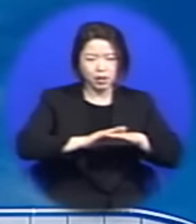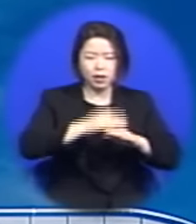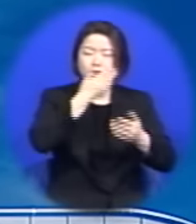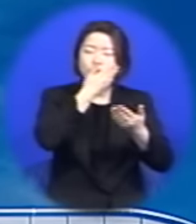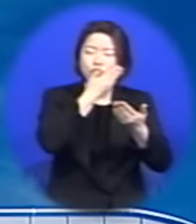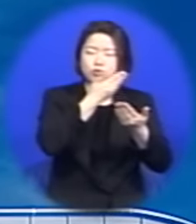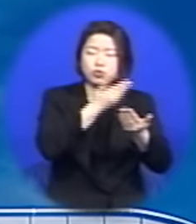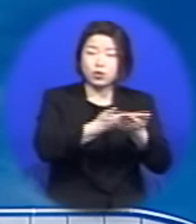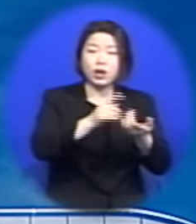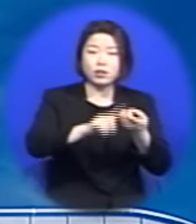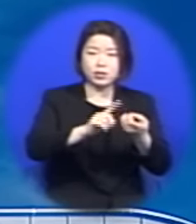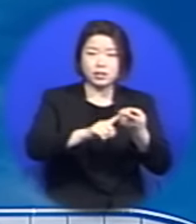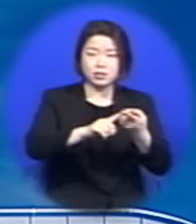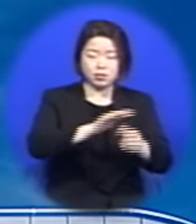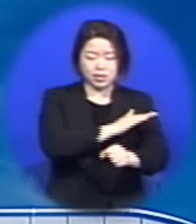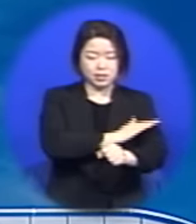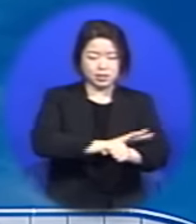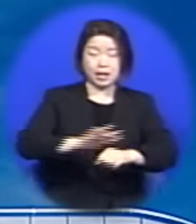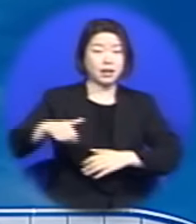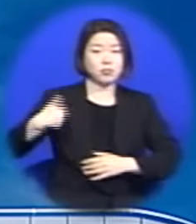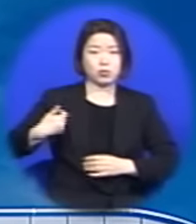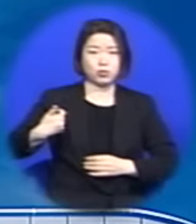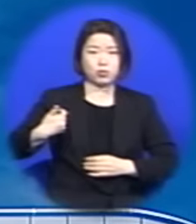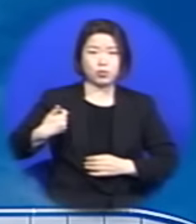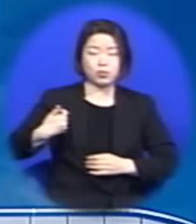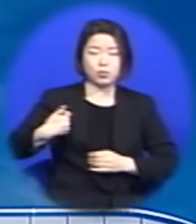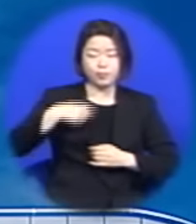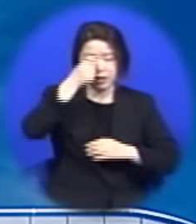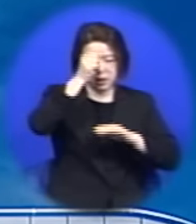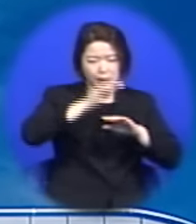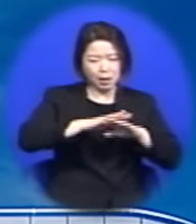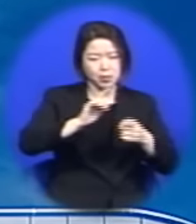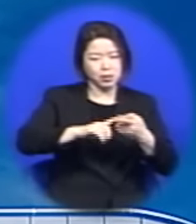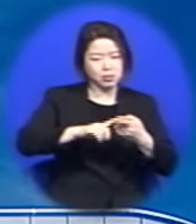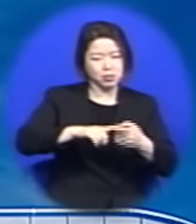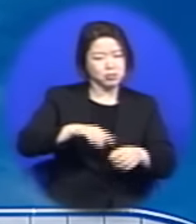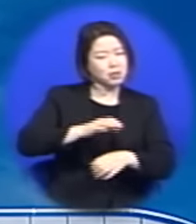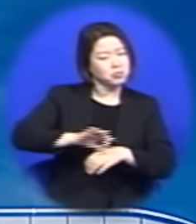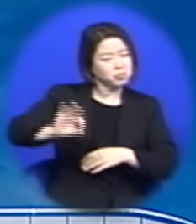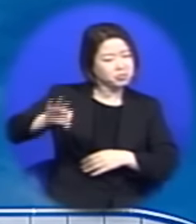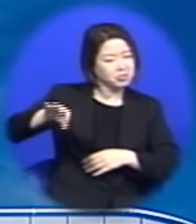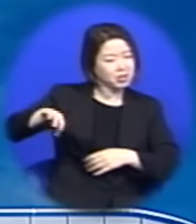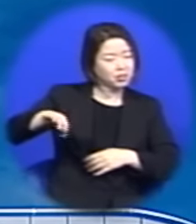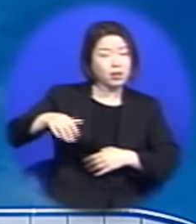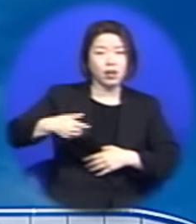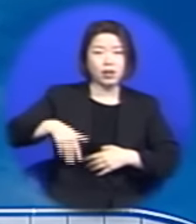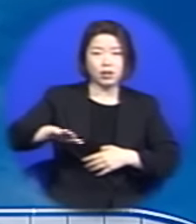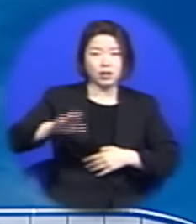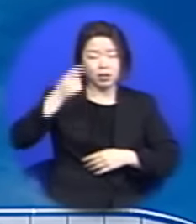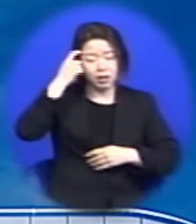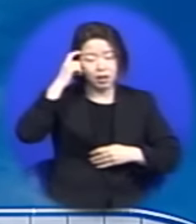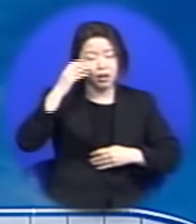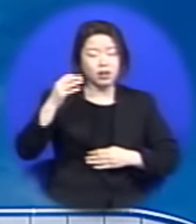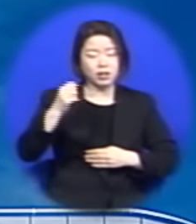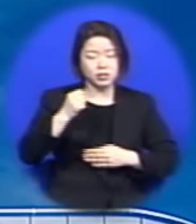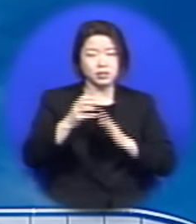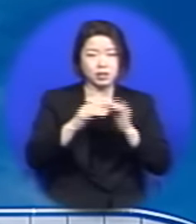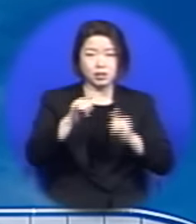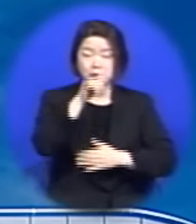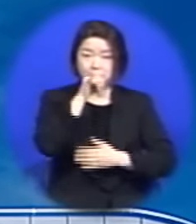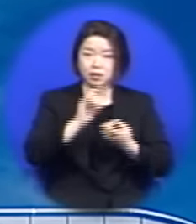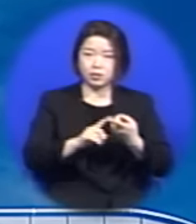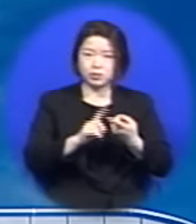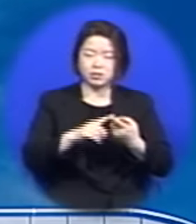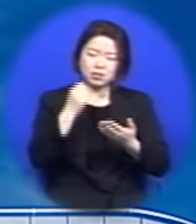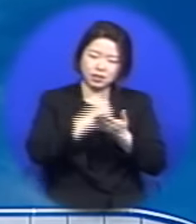줄을 잘 모르시고 예배를 건성으로 흘려 보내시는 분들이 있으신 것이 안타까운